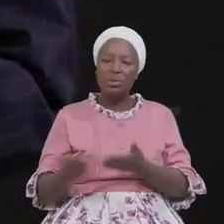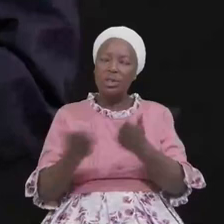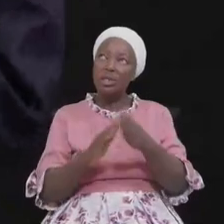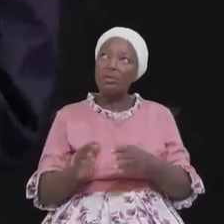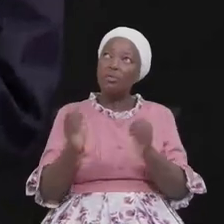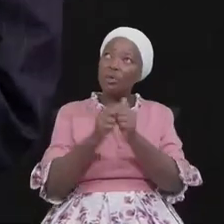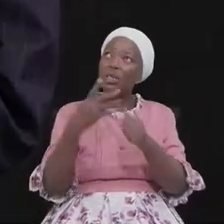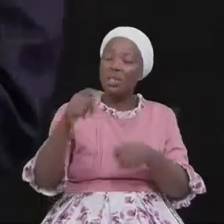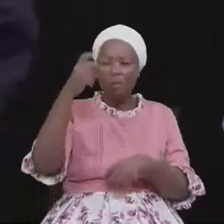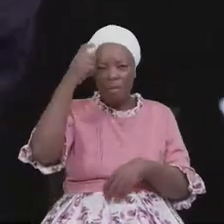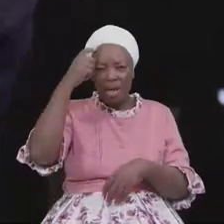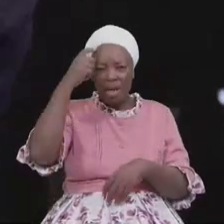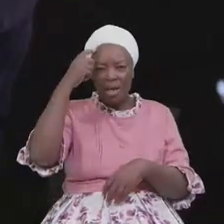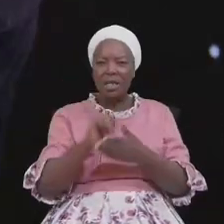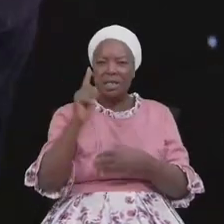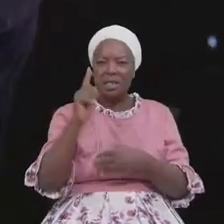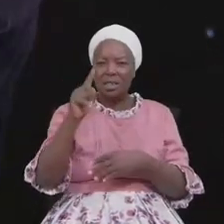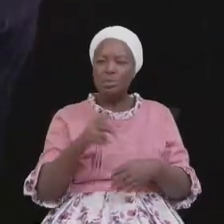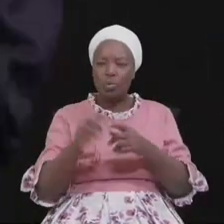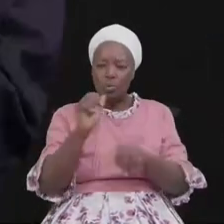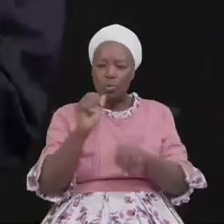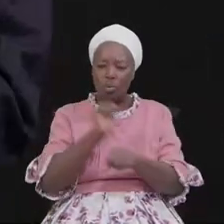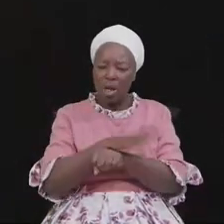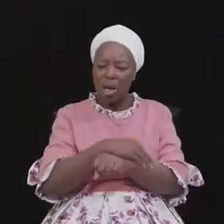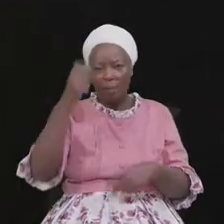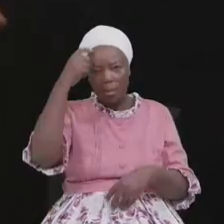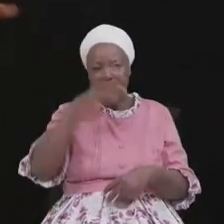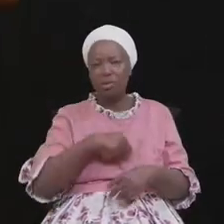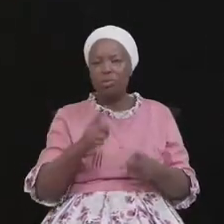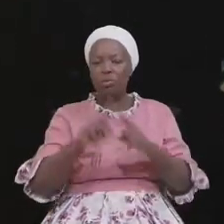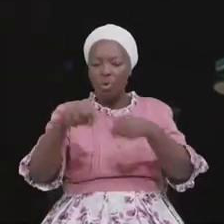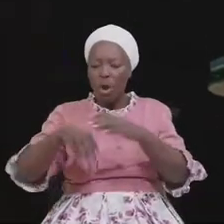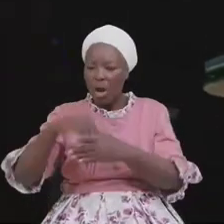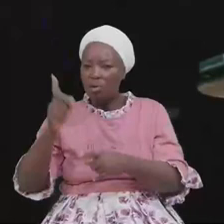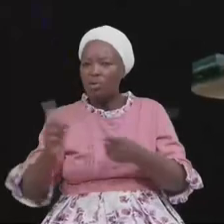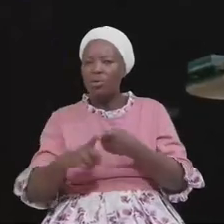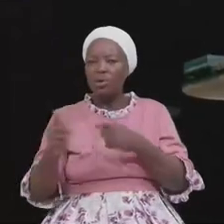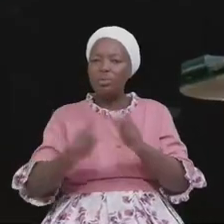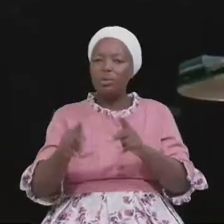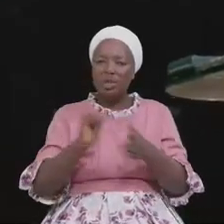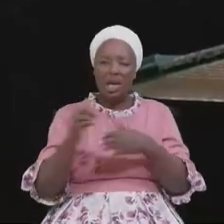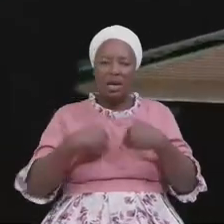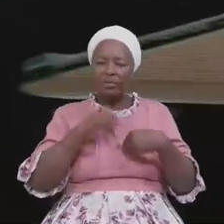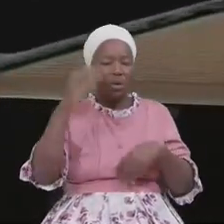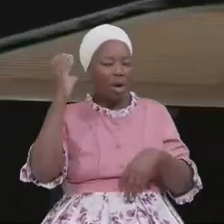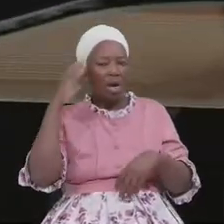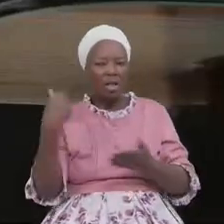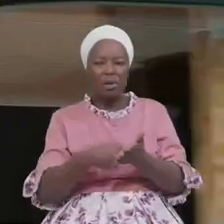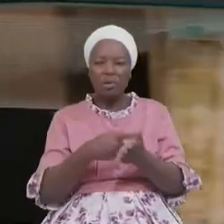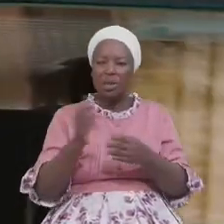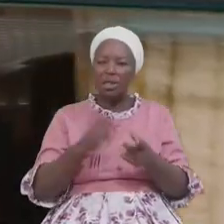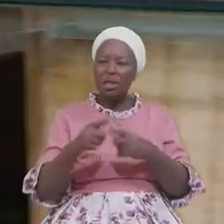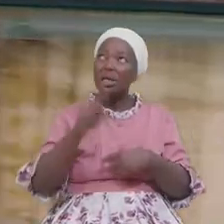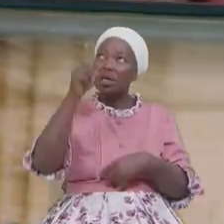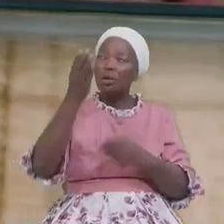nous puissions avoir le cœur d'évangéliser, le cœur de gagner ceux qui n'ont pas entendu parler de l'évangile.